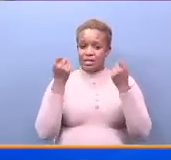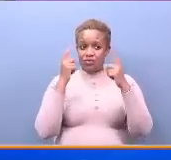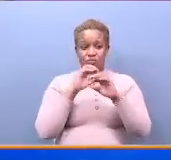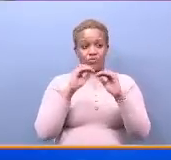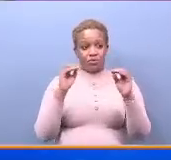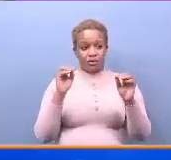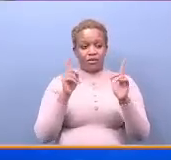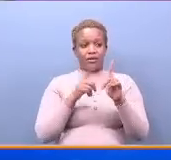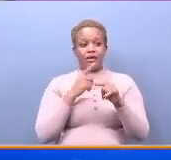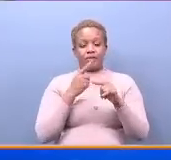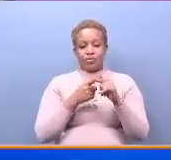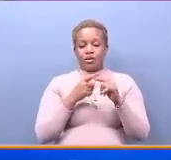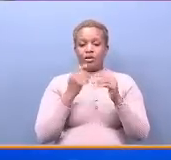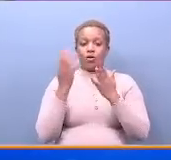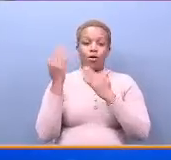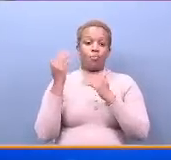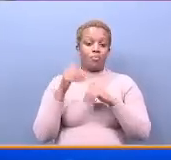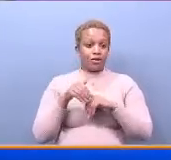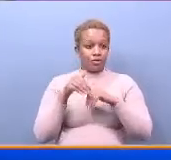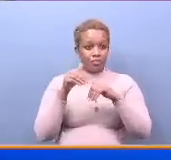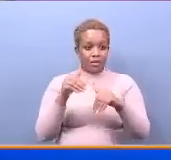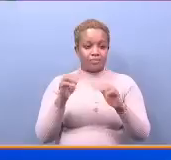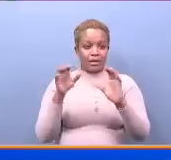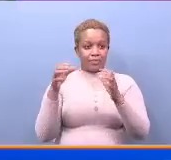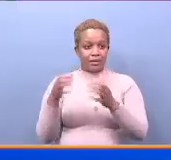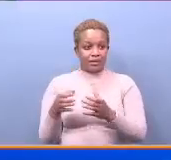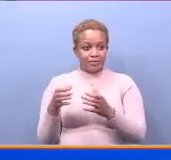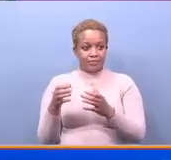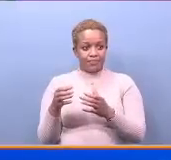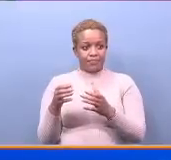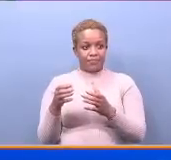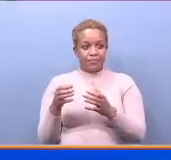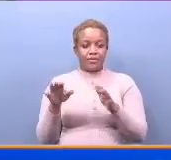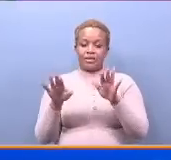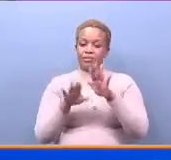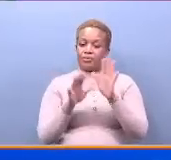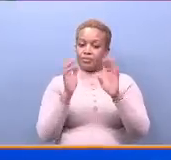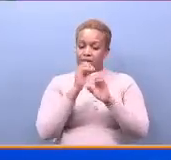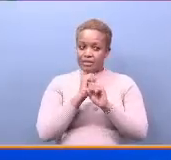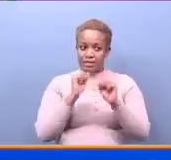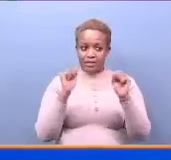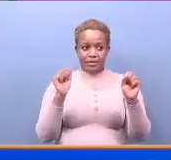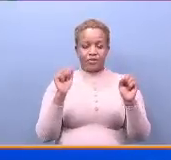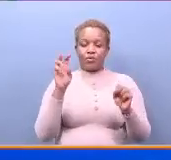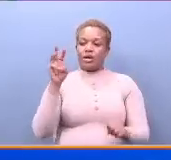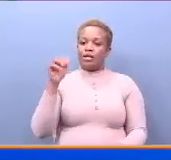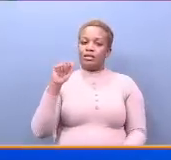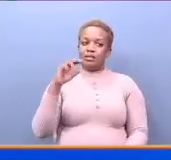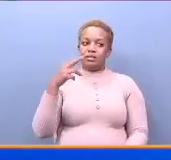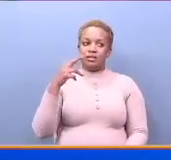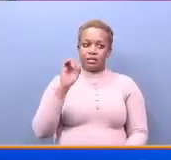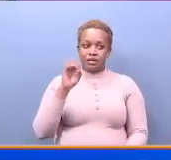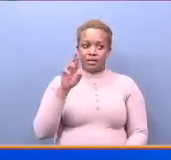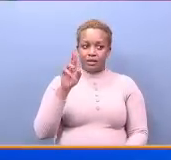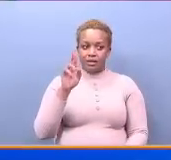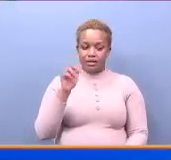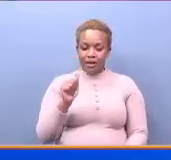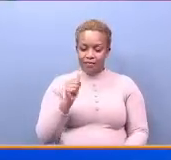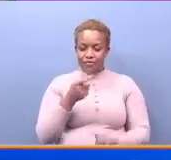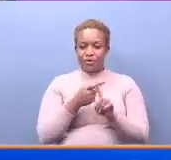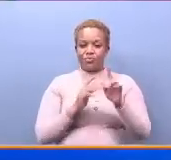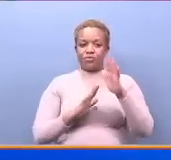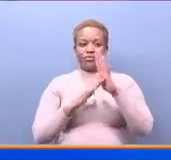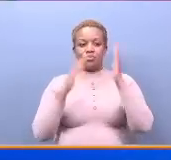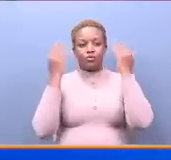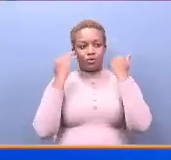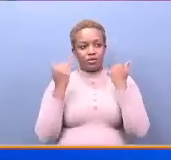further directions for compliance by the parties. Signed by the Deputy Registrar, Honorable Letizia Washira, Supreme Court.